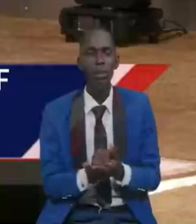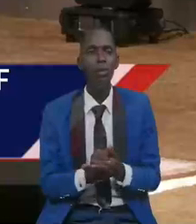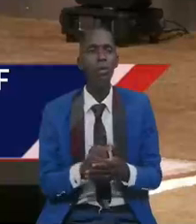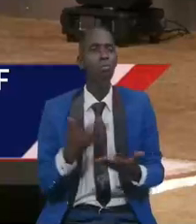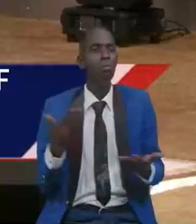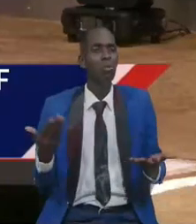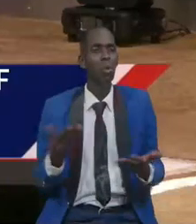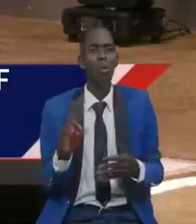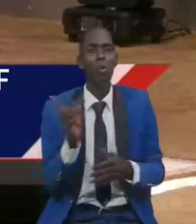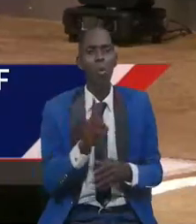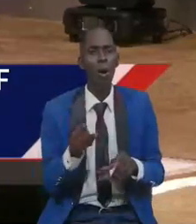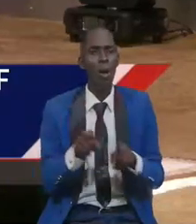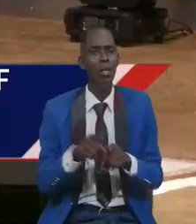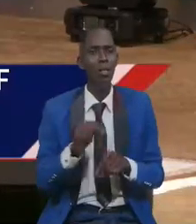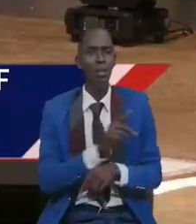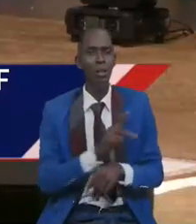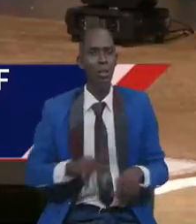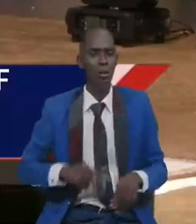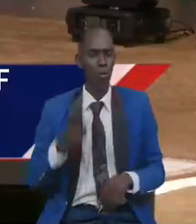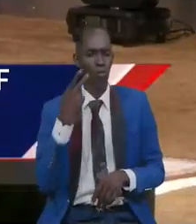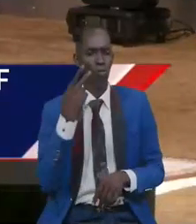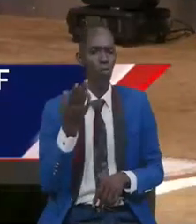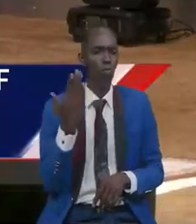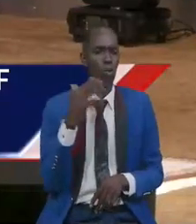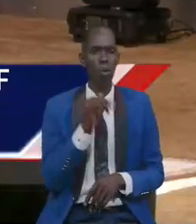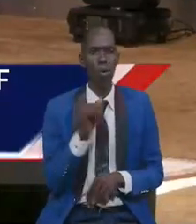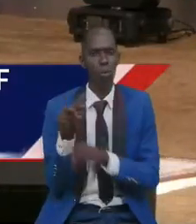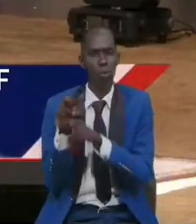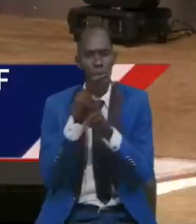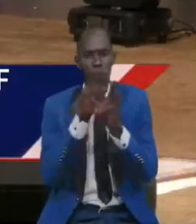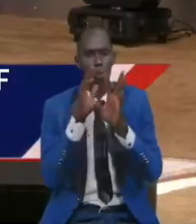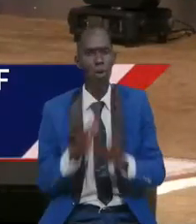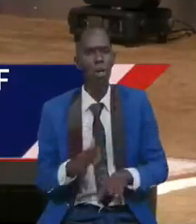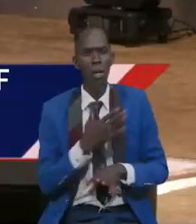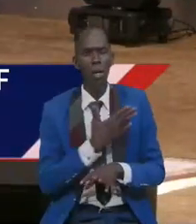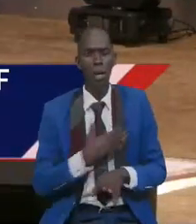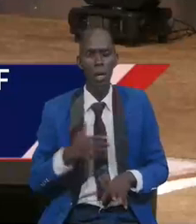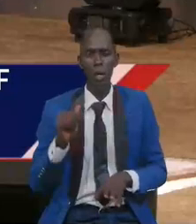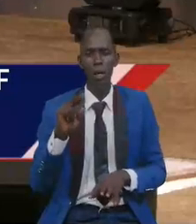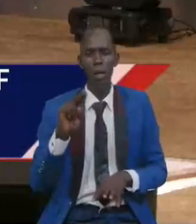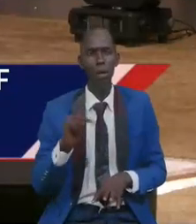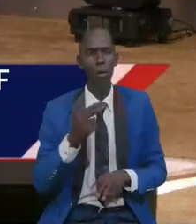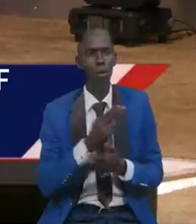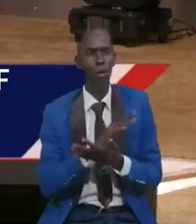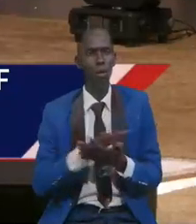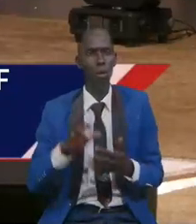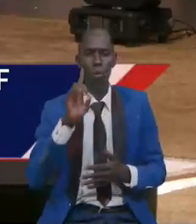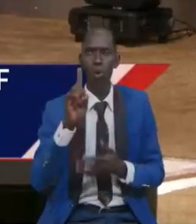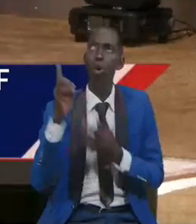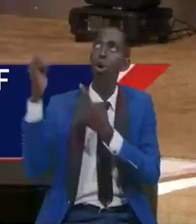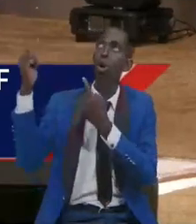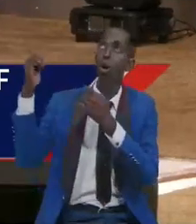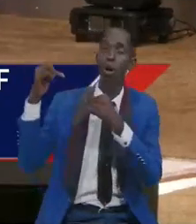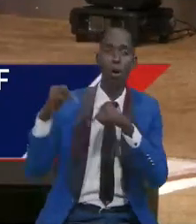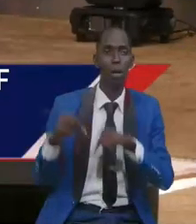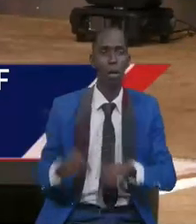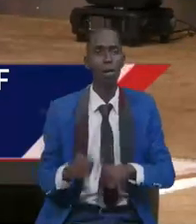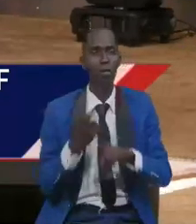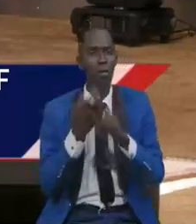vu l'un de ceux qui veillent et qui sont assis et qui sont saints, descendants des cieux, et dit,